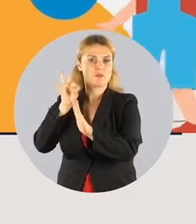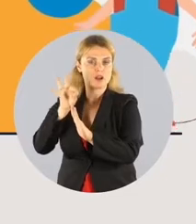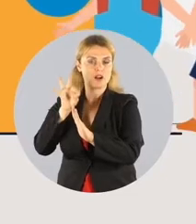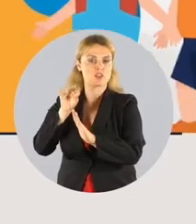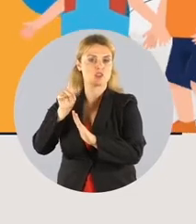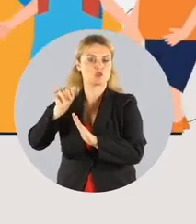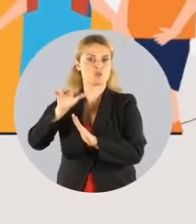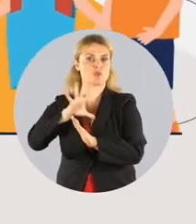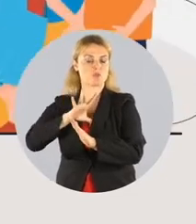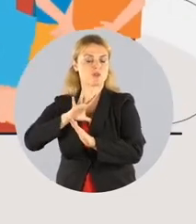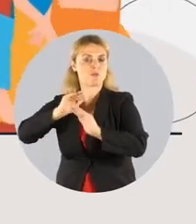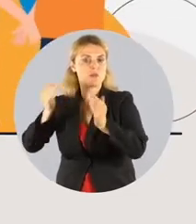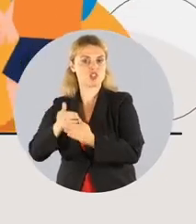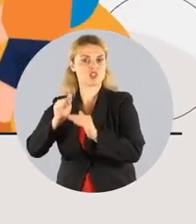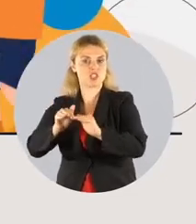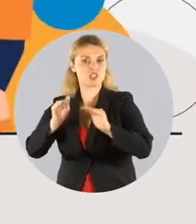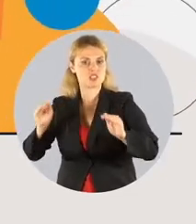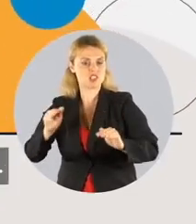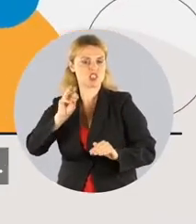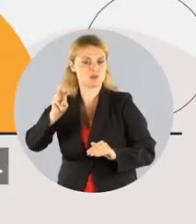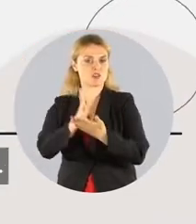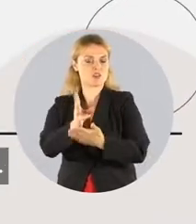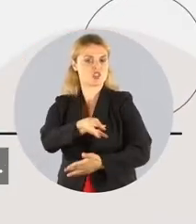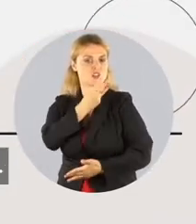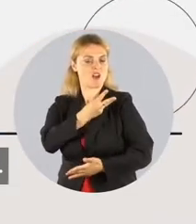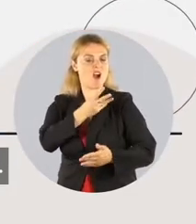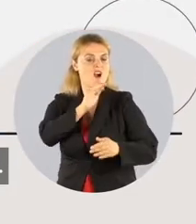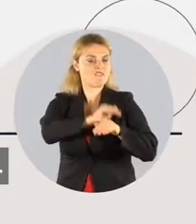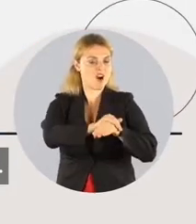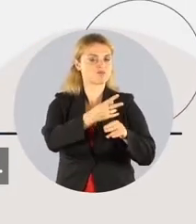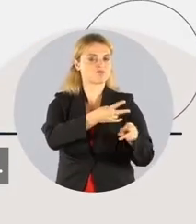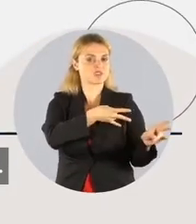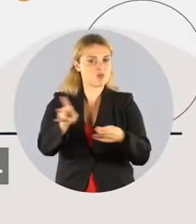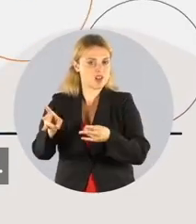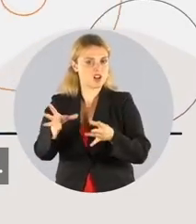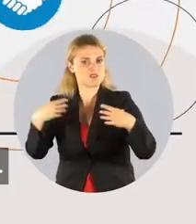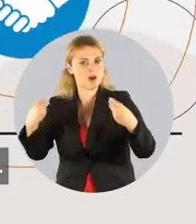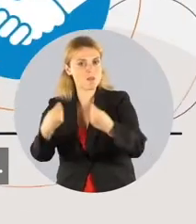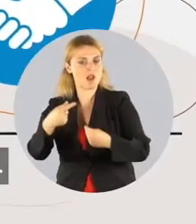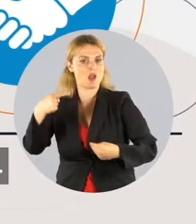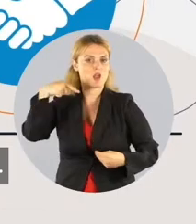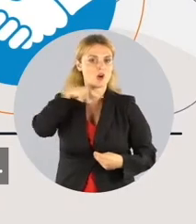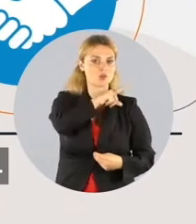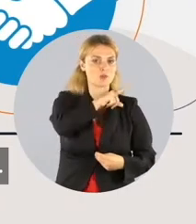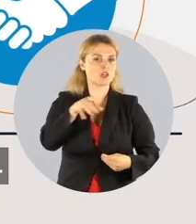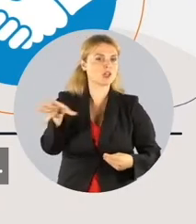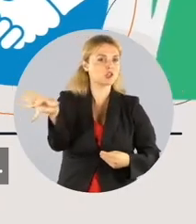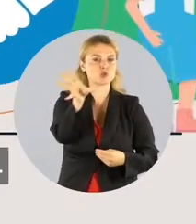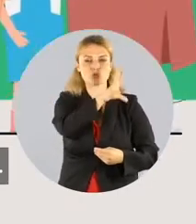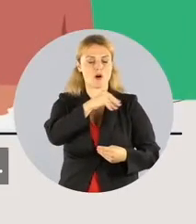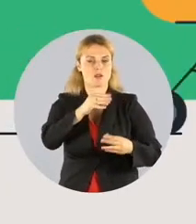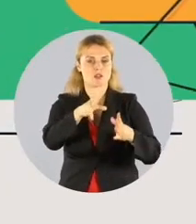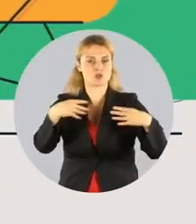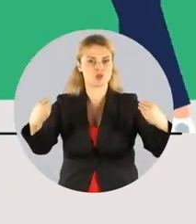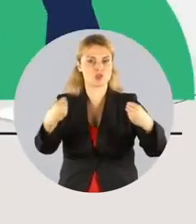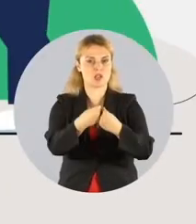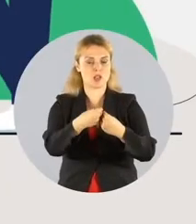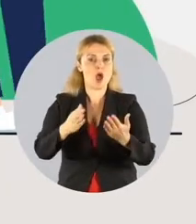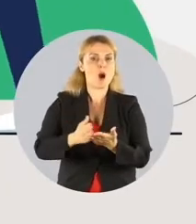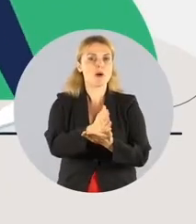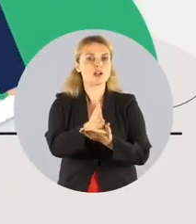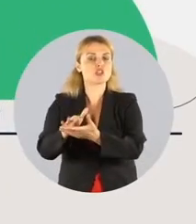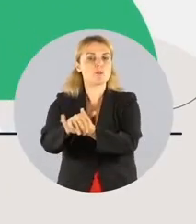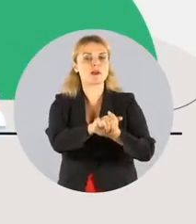aleg să aibă mai puțin copii decât și-ar fi dorit, fapt ce dăunează familiilor, economiei și întregii societăți.